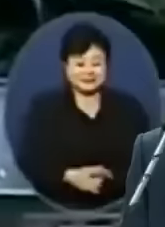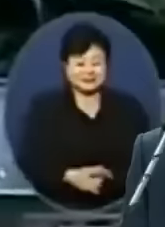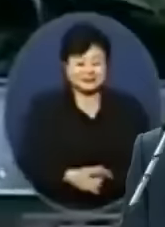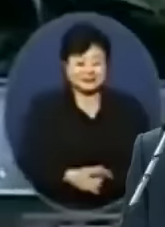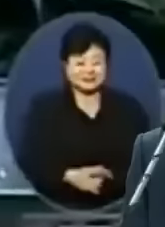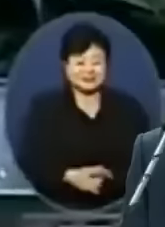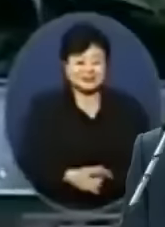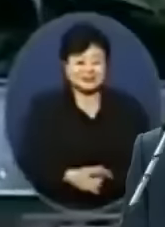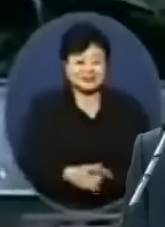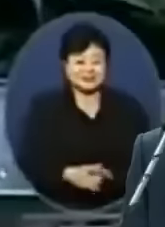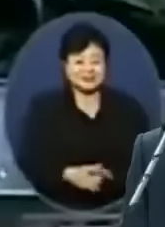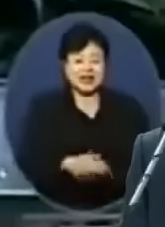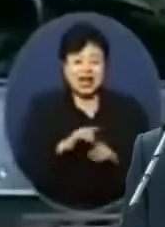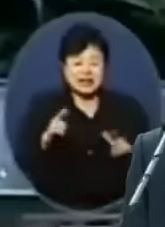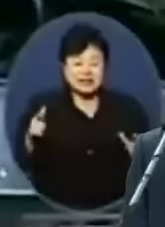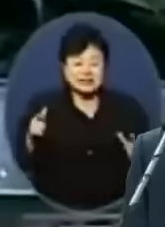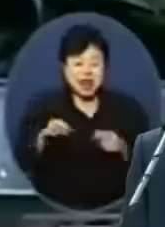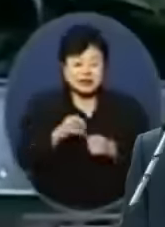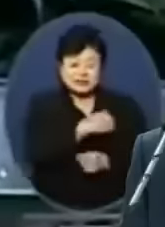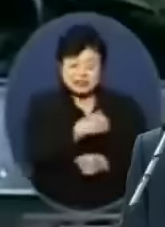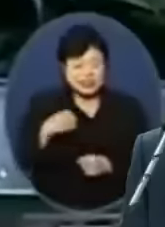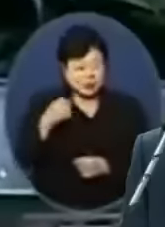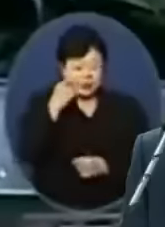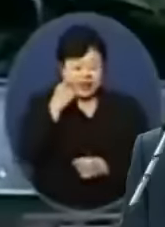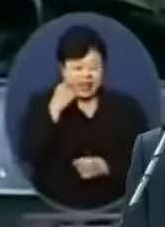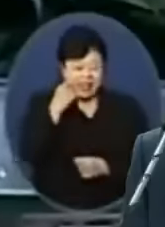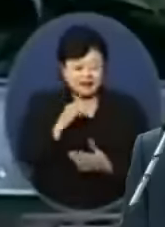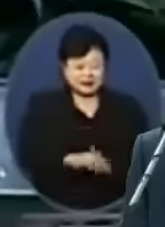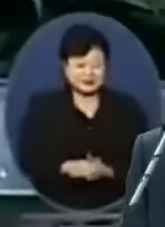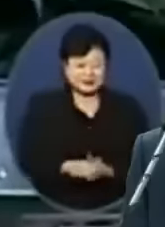그러지 않으면 자격이 없다고 말씀하는 것입니다.